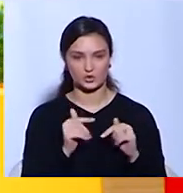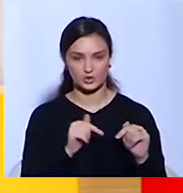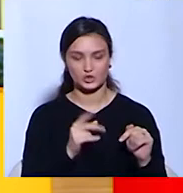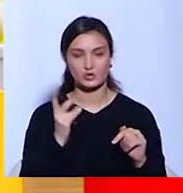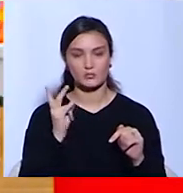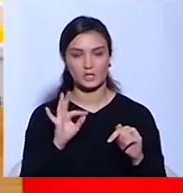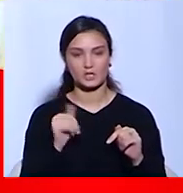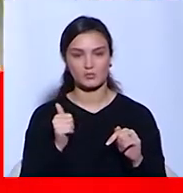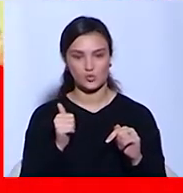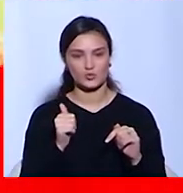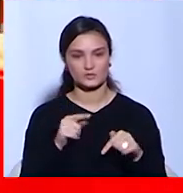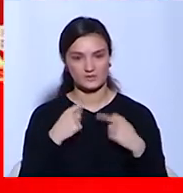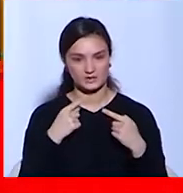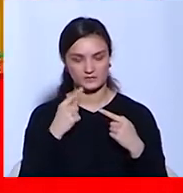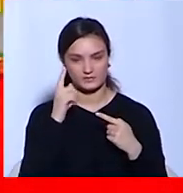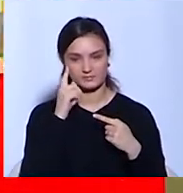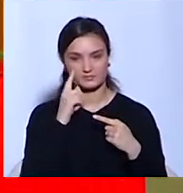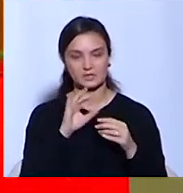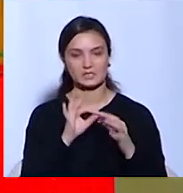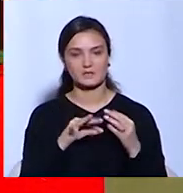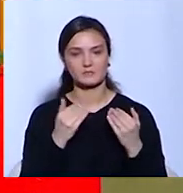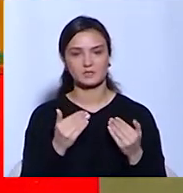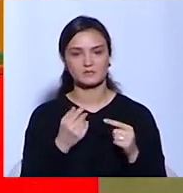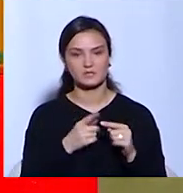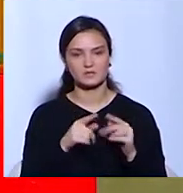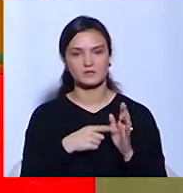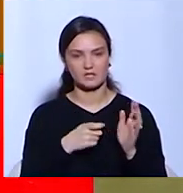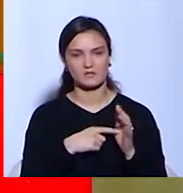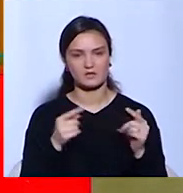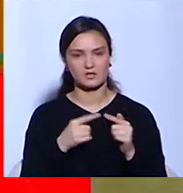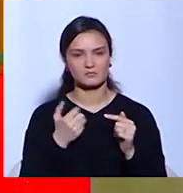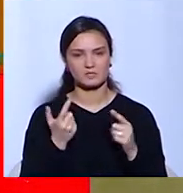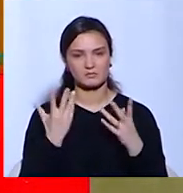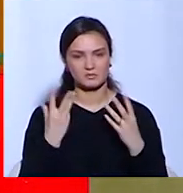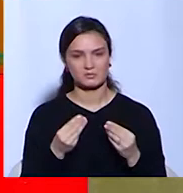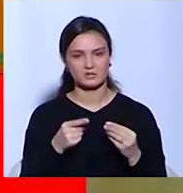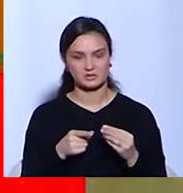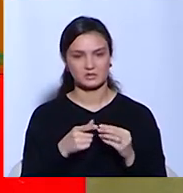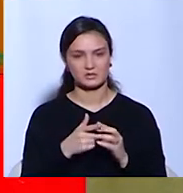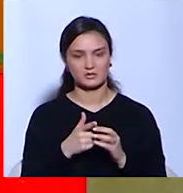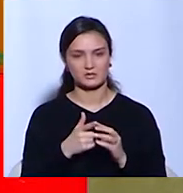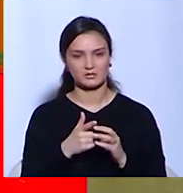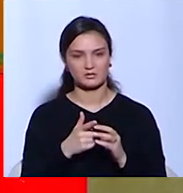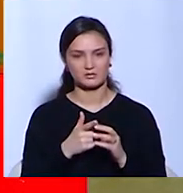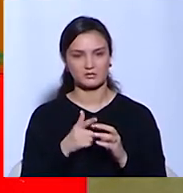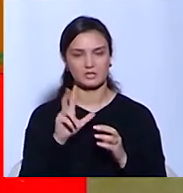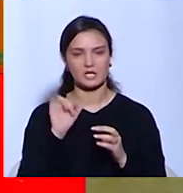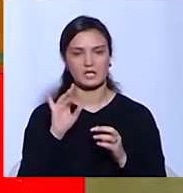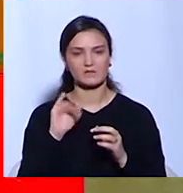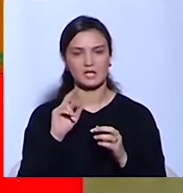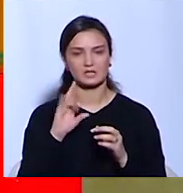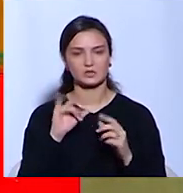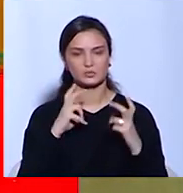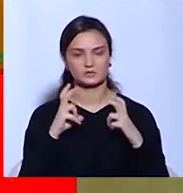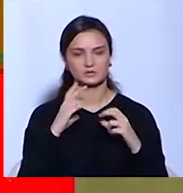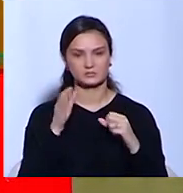Მაგრამ როგორც იტყვება, ნაწლავებისათვის და ეს არის კვლევა, სულ რამდენიმე დღეა კვლევა რაც გამოქვეყნდა ჰარვარდის